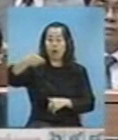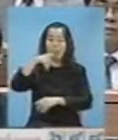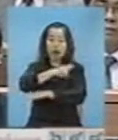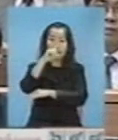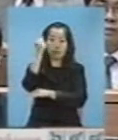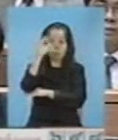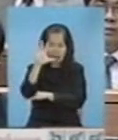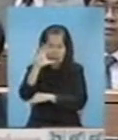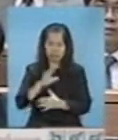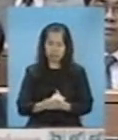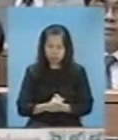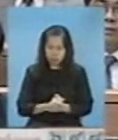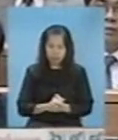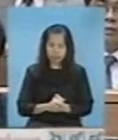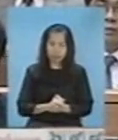วัน